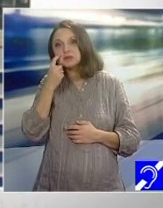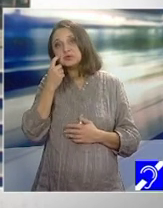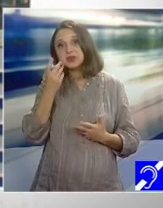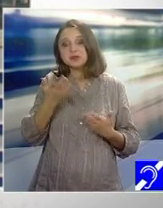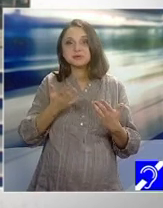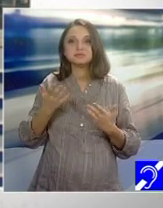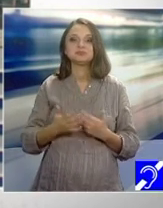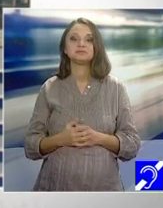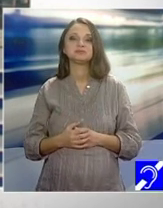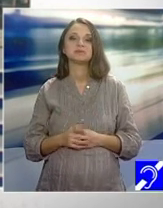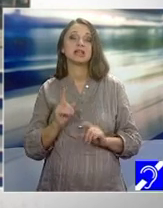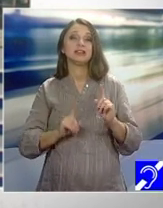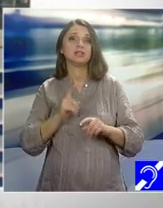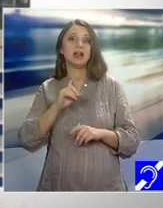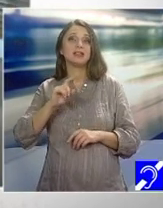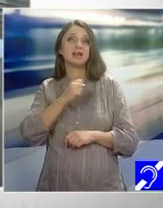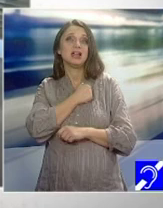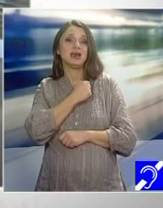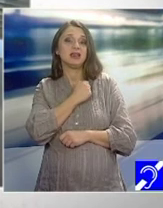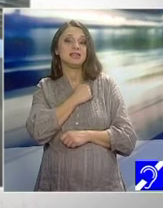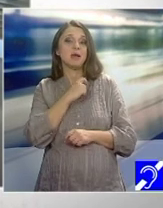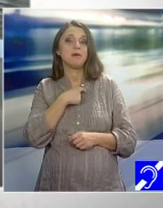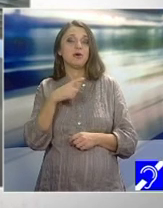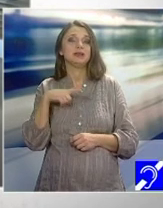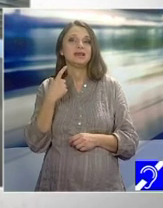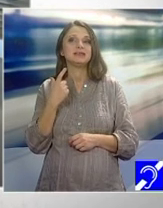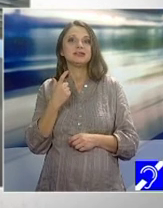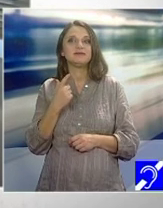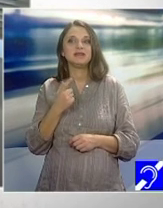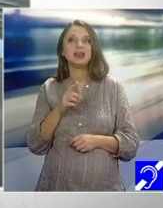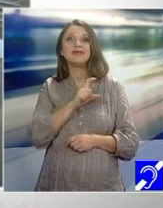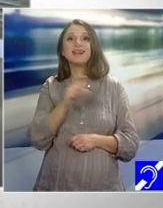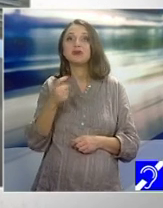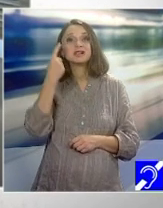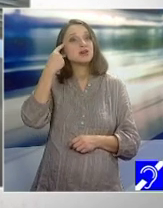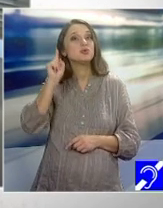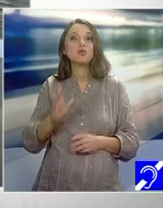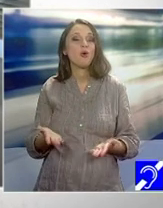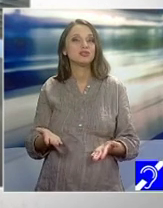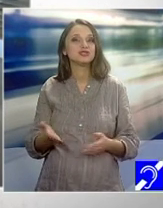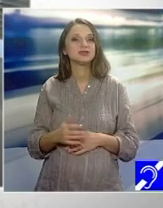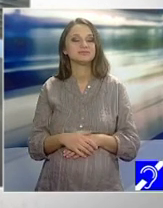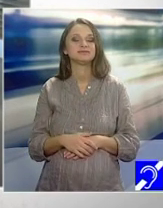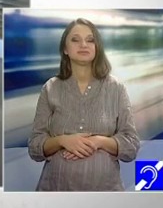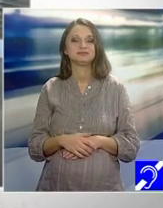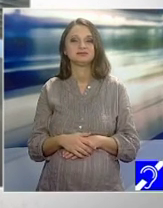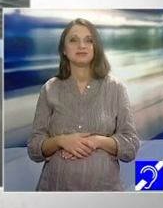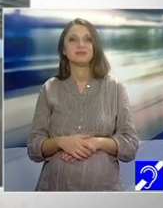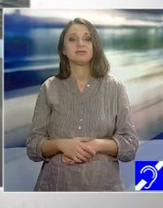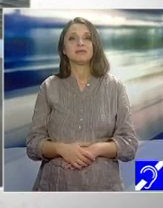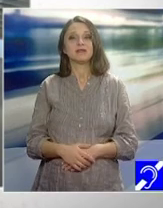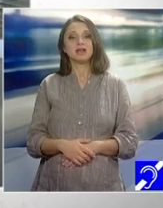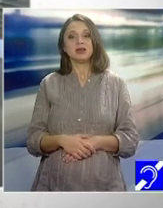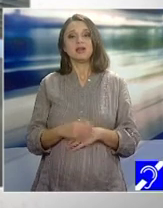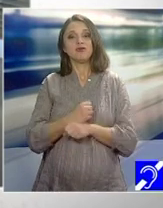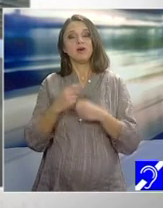Ești adică uneori teama poate să survină din necunoaștere. Da, exact, da, ce spuneați și dumneavoastră puțin mai devreme. Iată cât de mult a